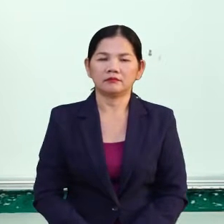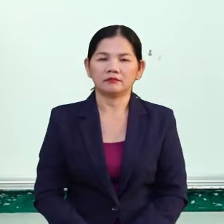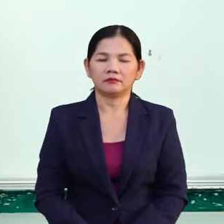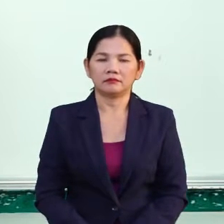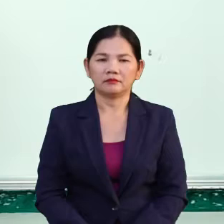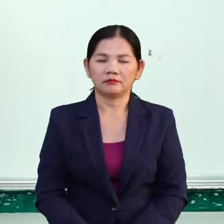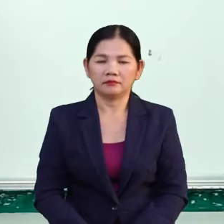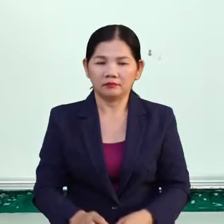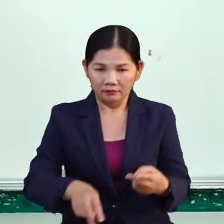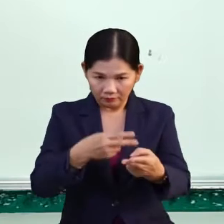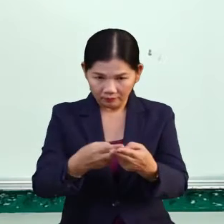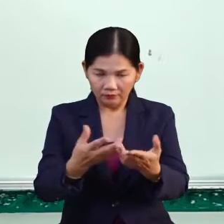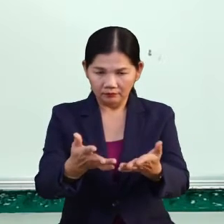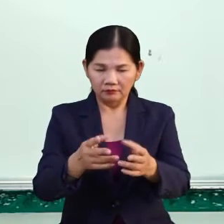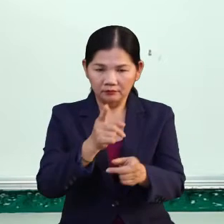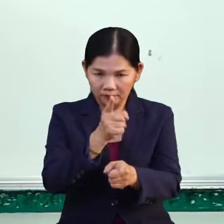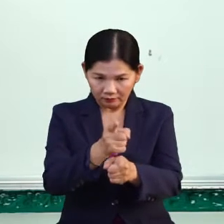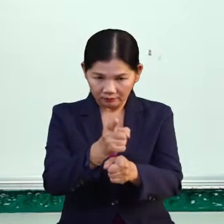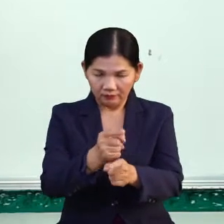ចាកូនដាក់ចម្លើយទៅ